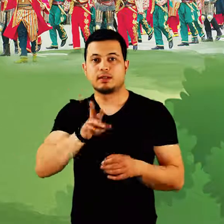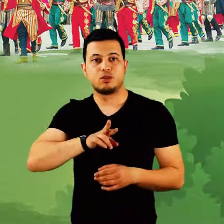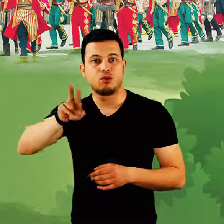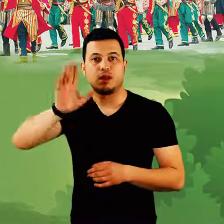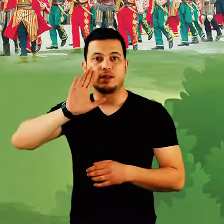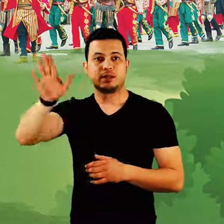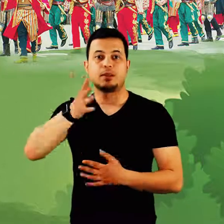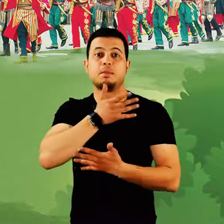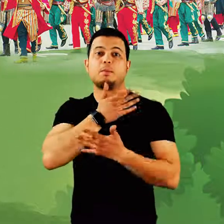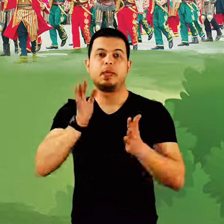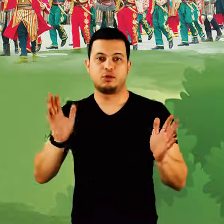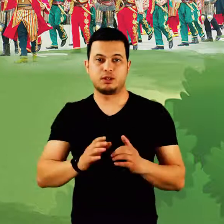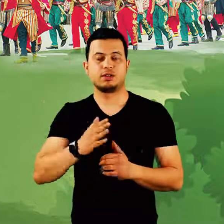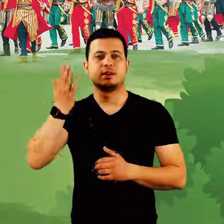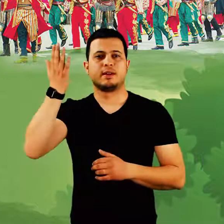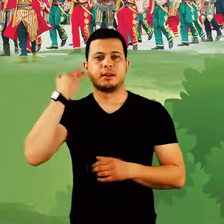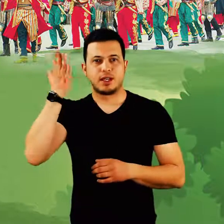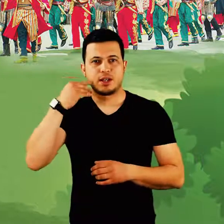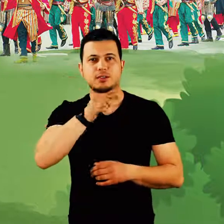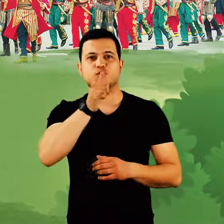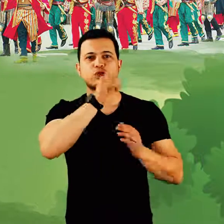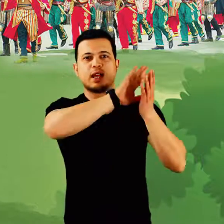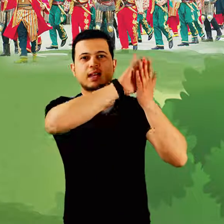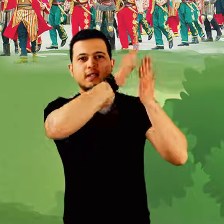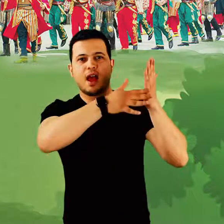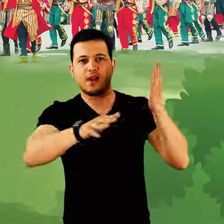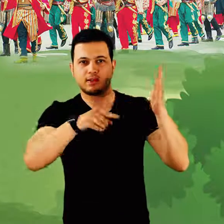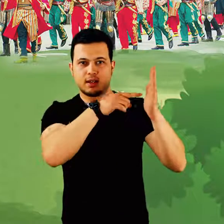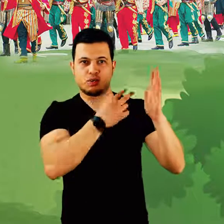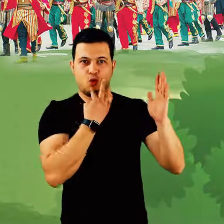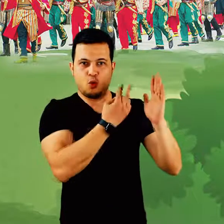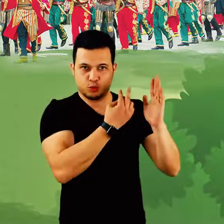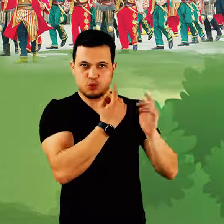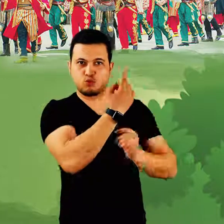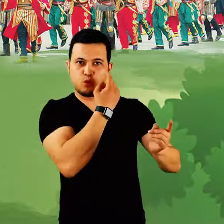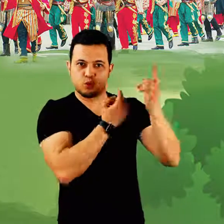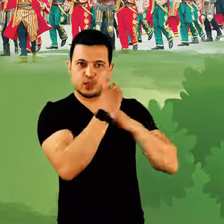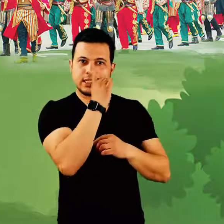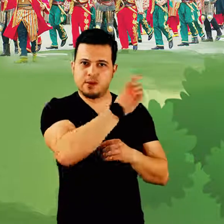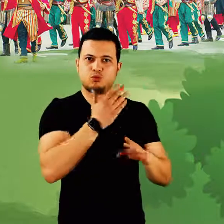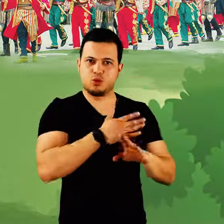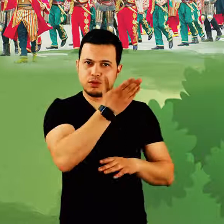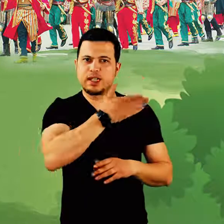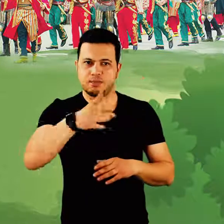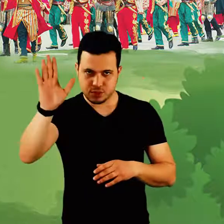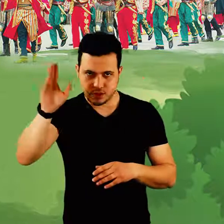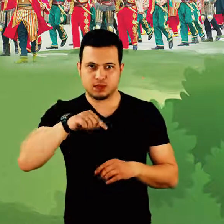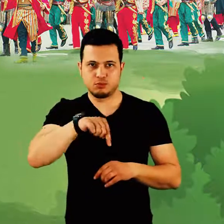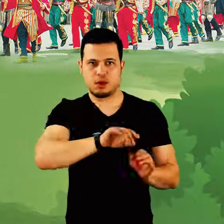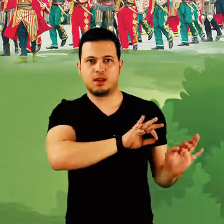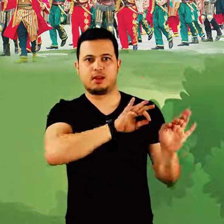gideceklerdi? Geçen defa Traverten'in sorularını bilmiş, sonra bir anda kendilerini